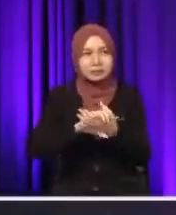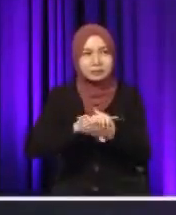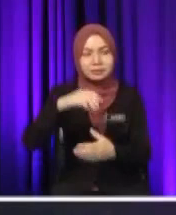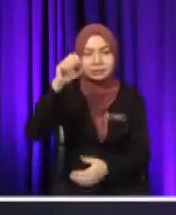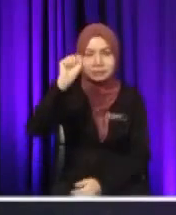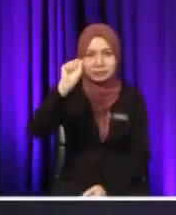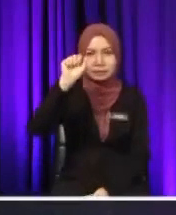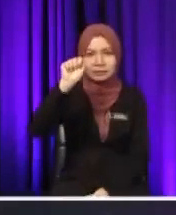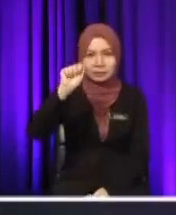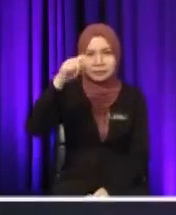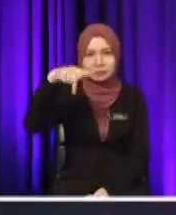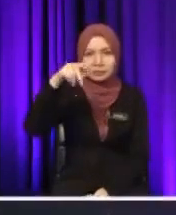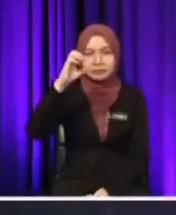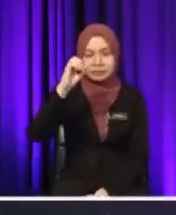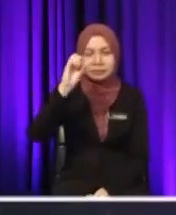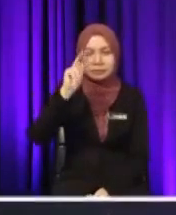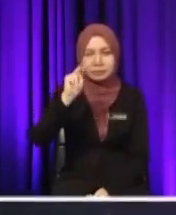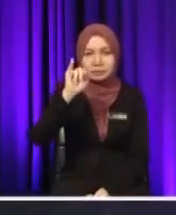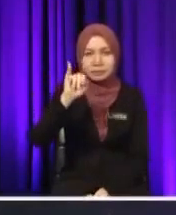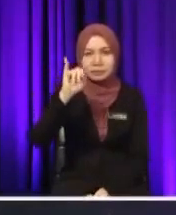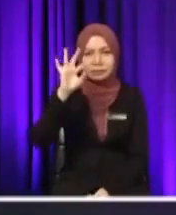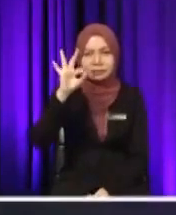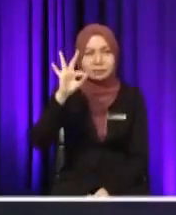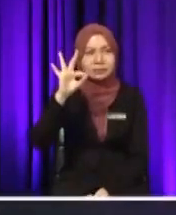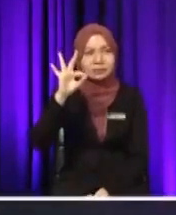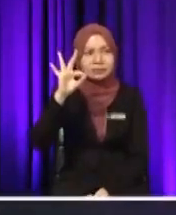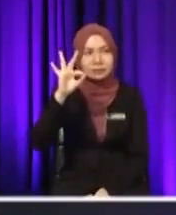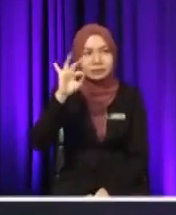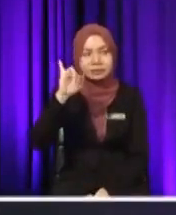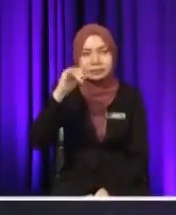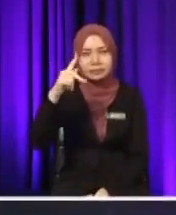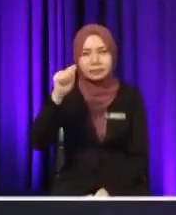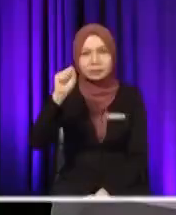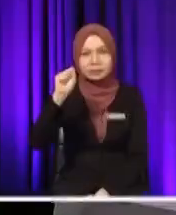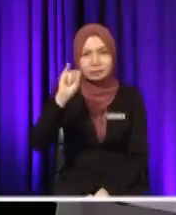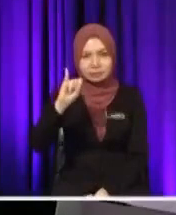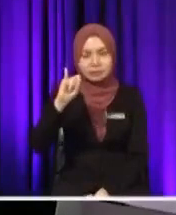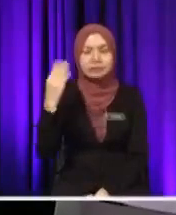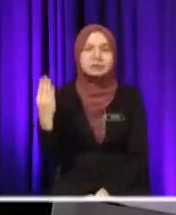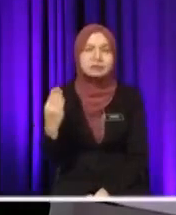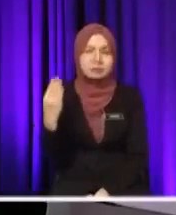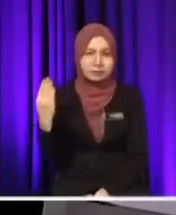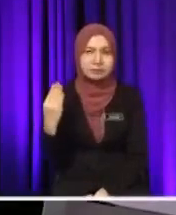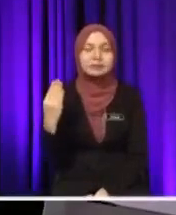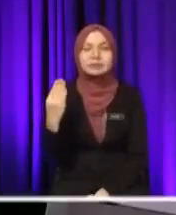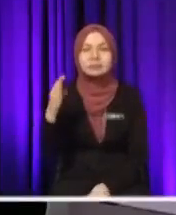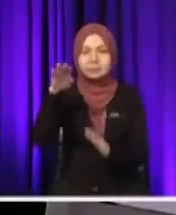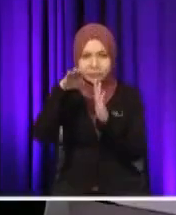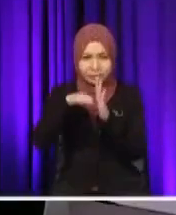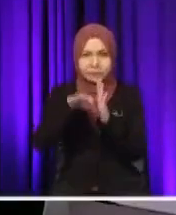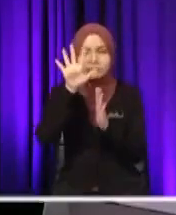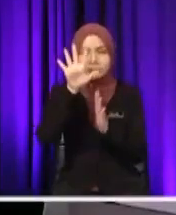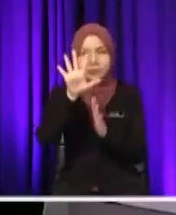Okey, biasanya untuk menghasilkan lebih kurang bawah pada 5 gram sabun